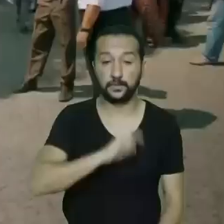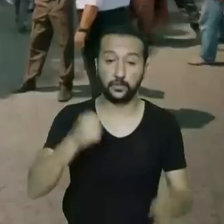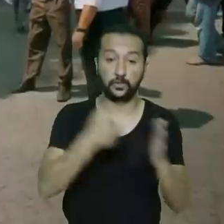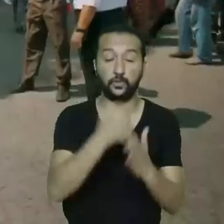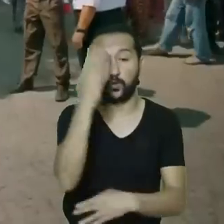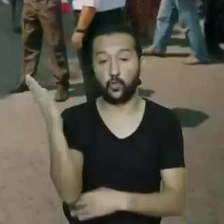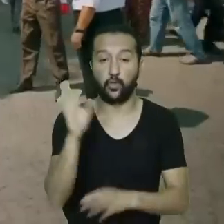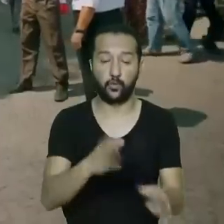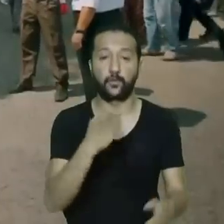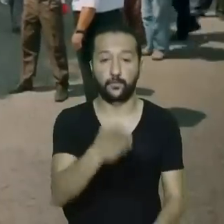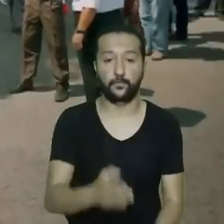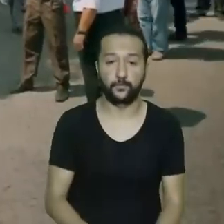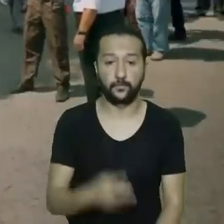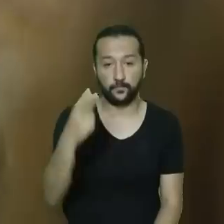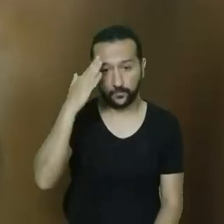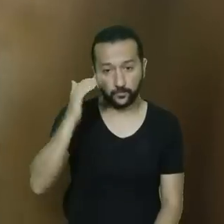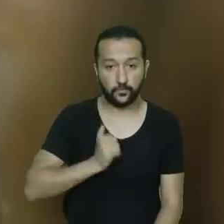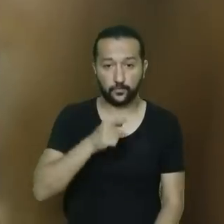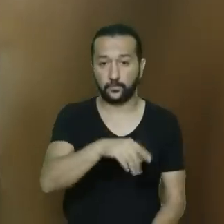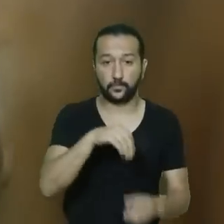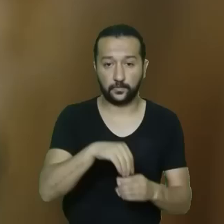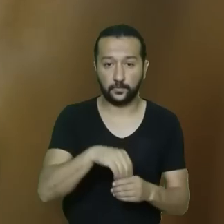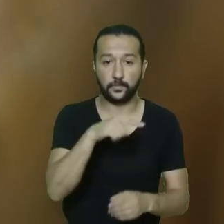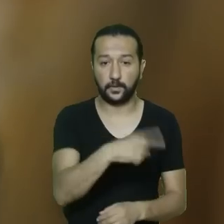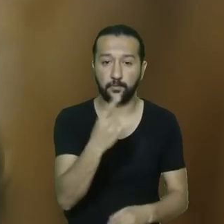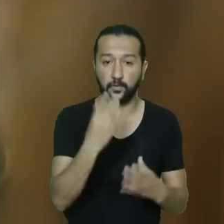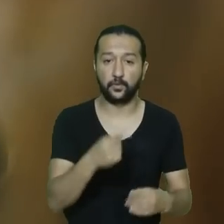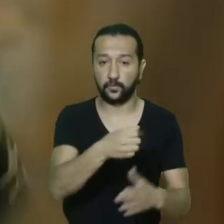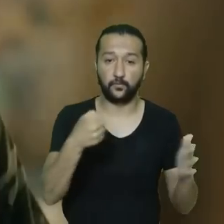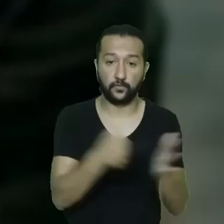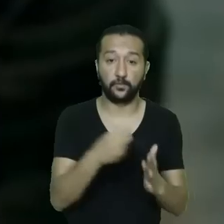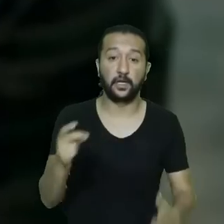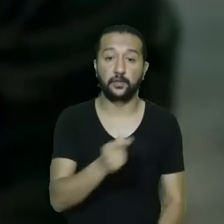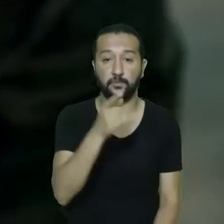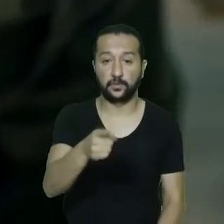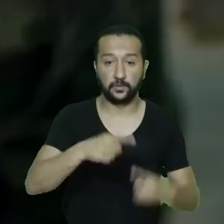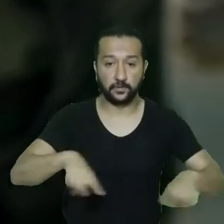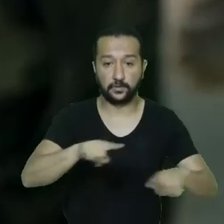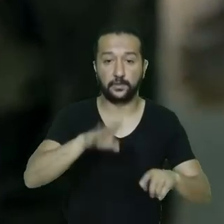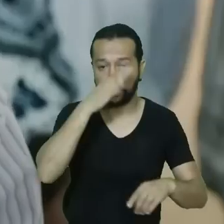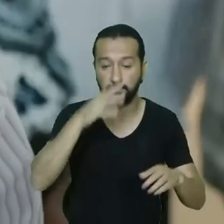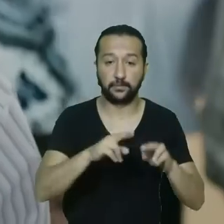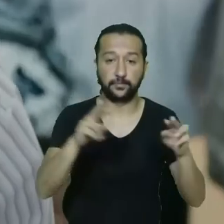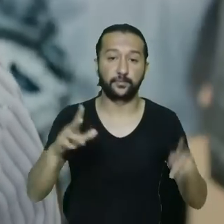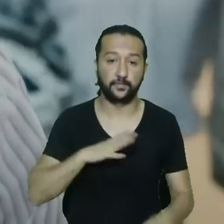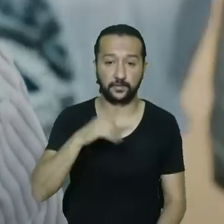işte. Asker torbada delille geliyor. Komutanım, anlaşılan o ki biri ya da birileri heykele vurup kaçmışlar. Etrafta fark kırıkları